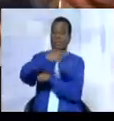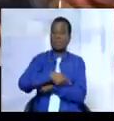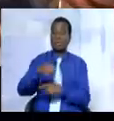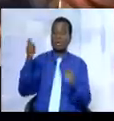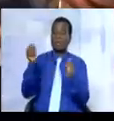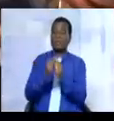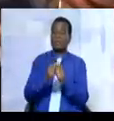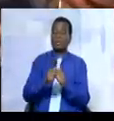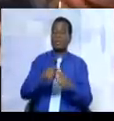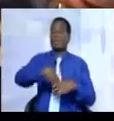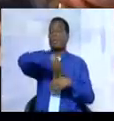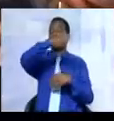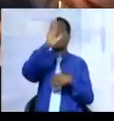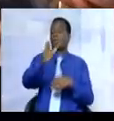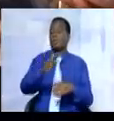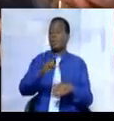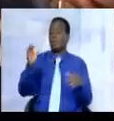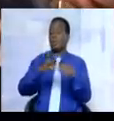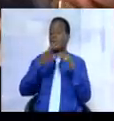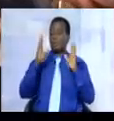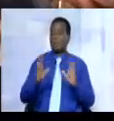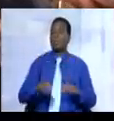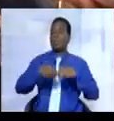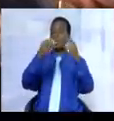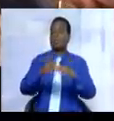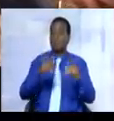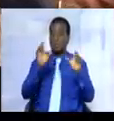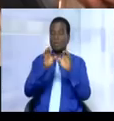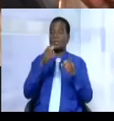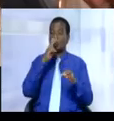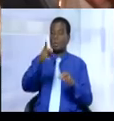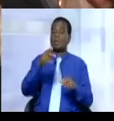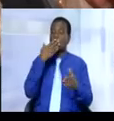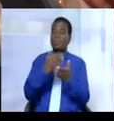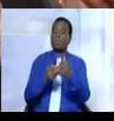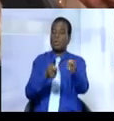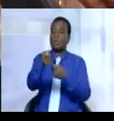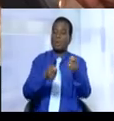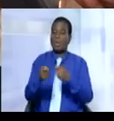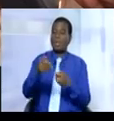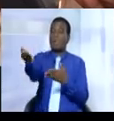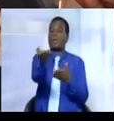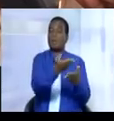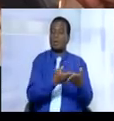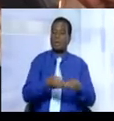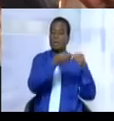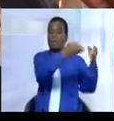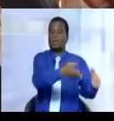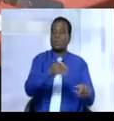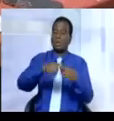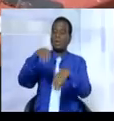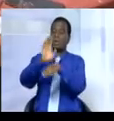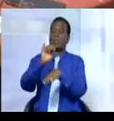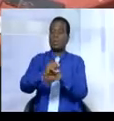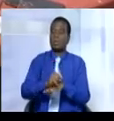de nos partenaires extérieurs, c'est également donner la crédibilité de la bonne gestion des ressources qu'ils mettent à la disposition de la Côte